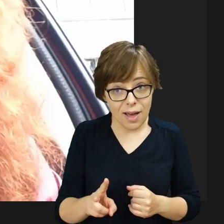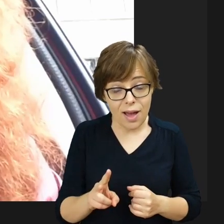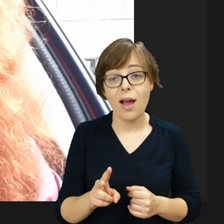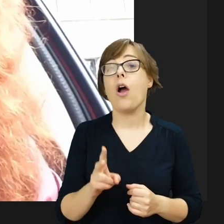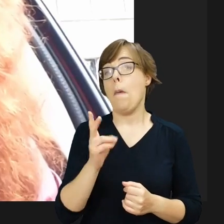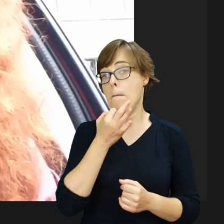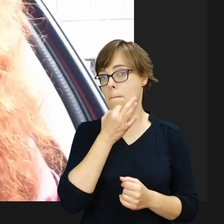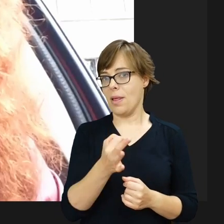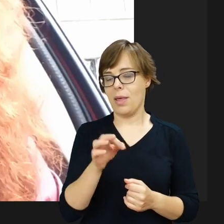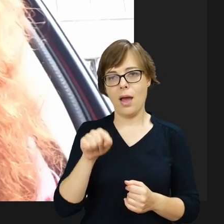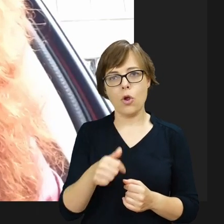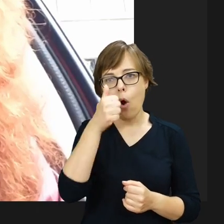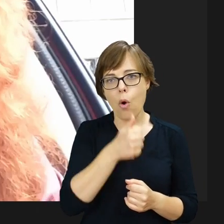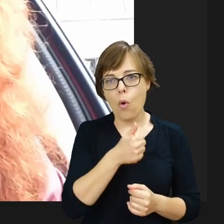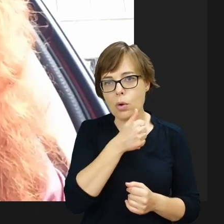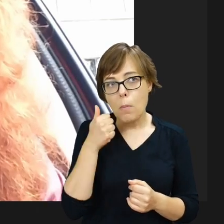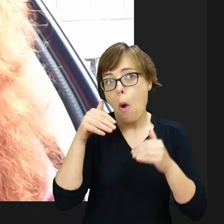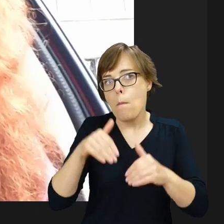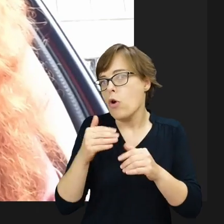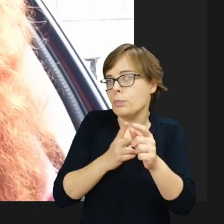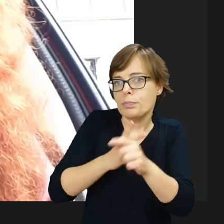utajnienia nie został zawyżony.